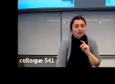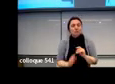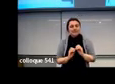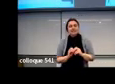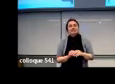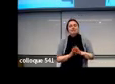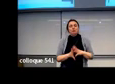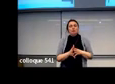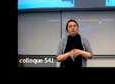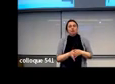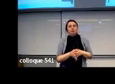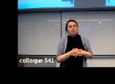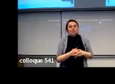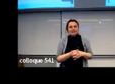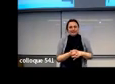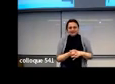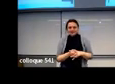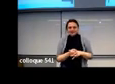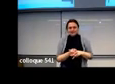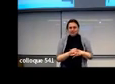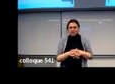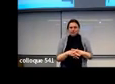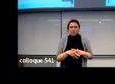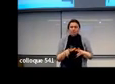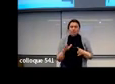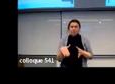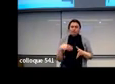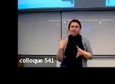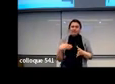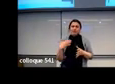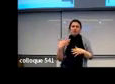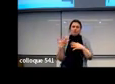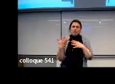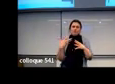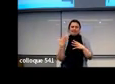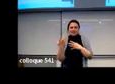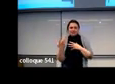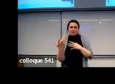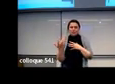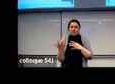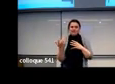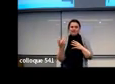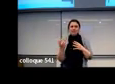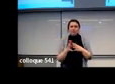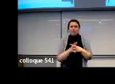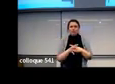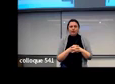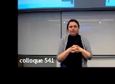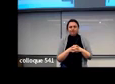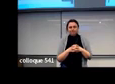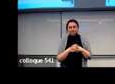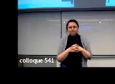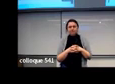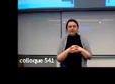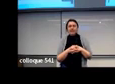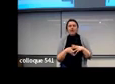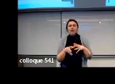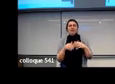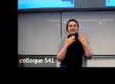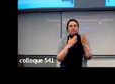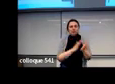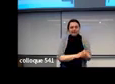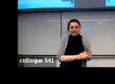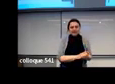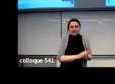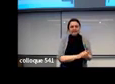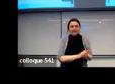Puis je voulais juste préciser pour le public cible, tu sais, on savait vraiment le message comme quoi c'est pour